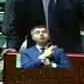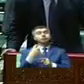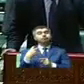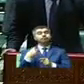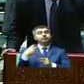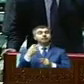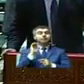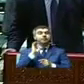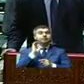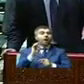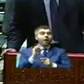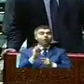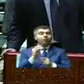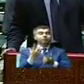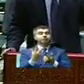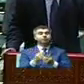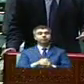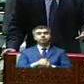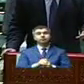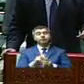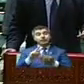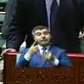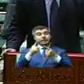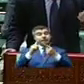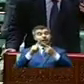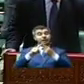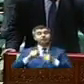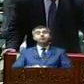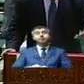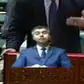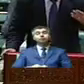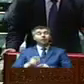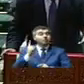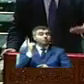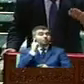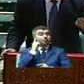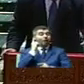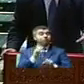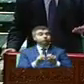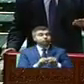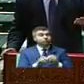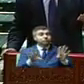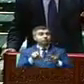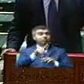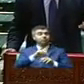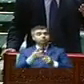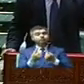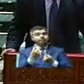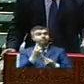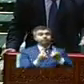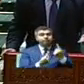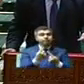يعرقل النشاط ديال الطلبة. ثانيا سمعنا ويروج أن الولوج